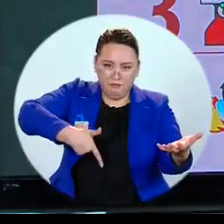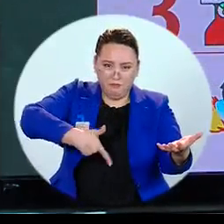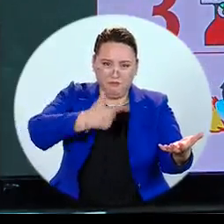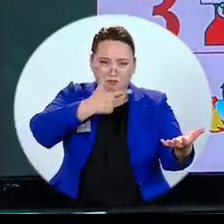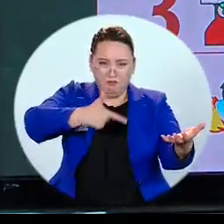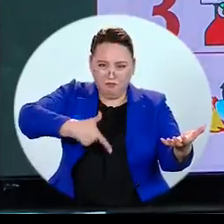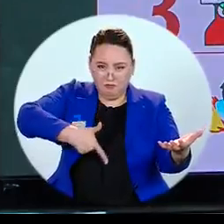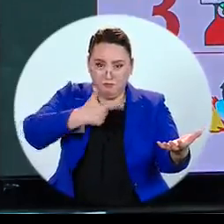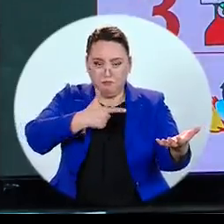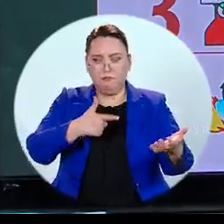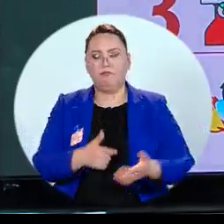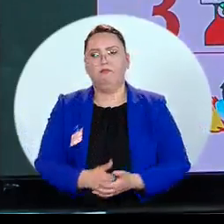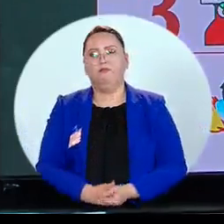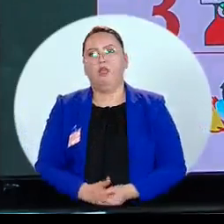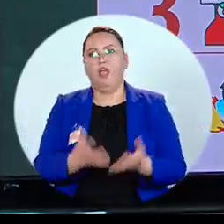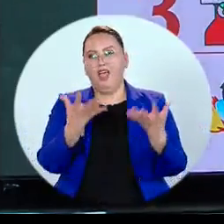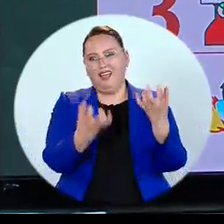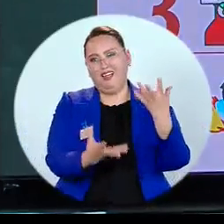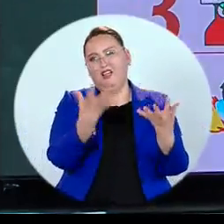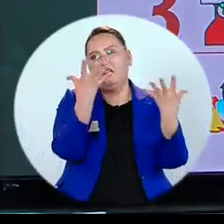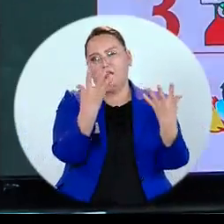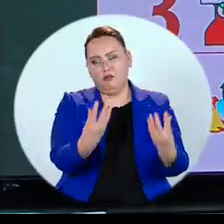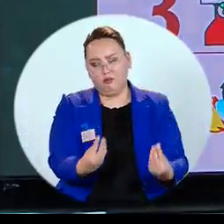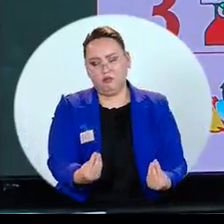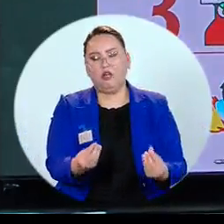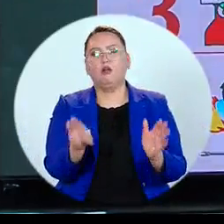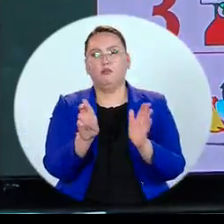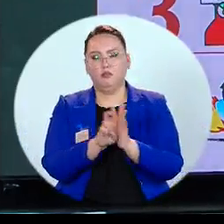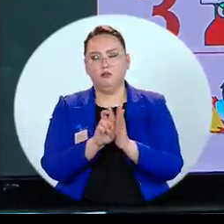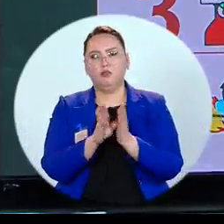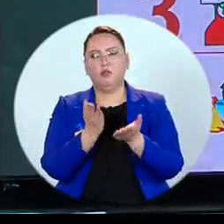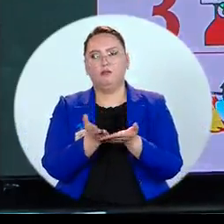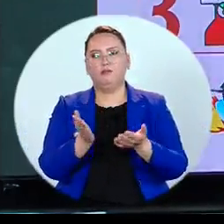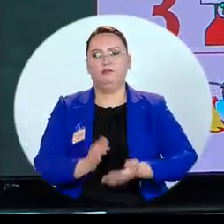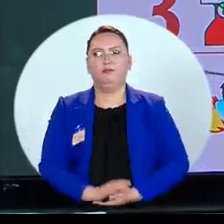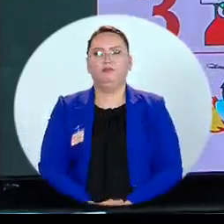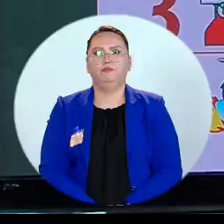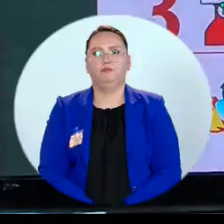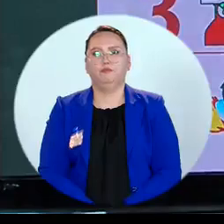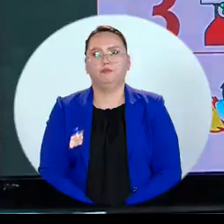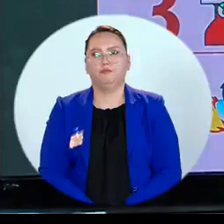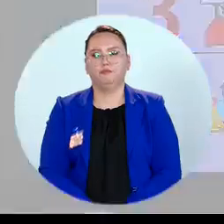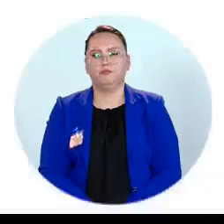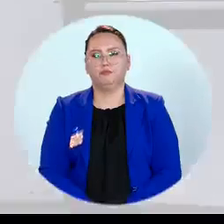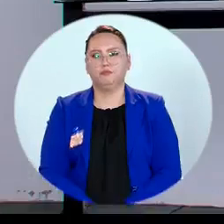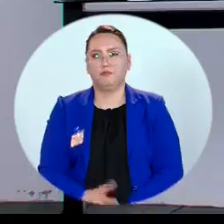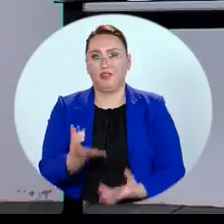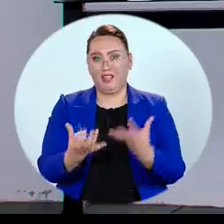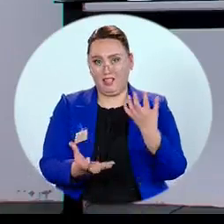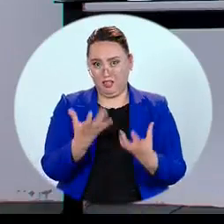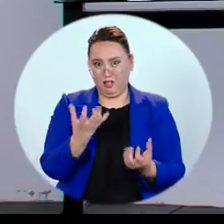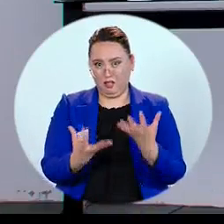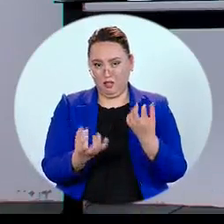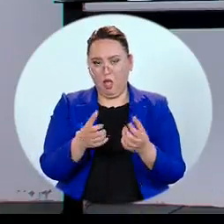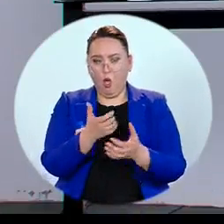чигілуулж галый унтраа гуриг цацнар тухаан галыйг та тасан зохсох бую үнтрах боломчтайма. Галый